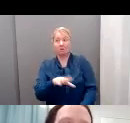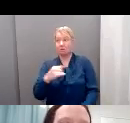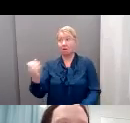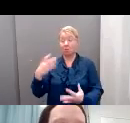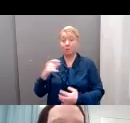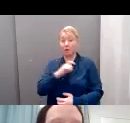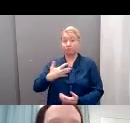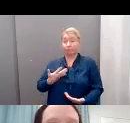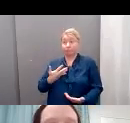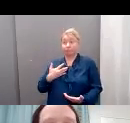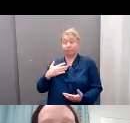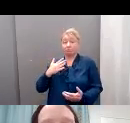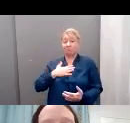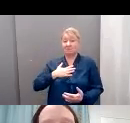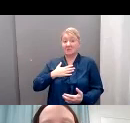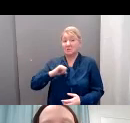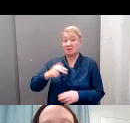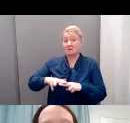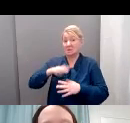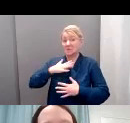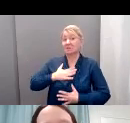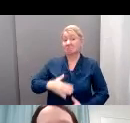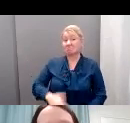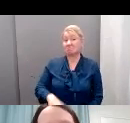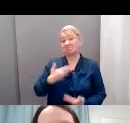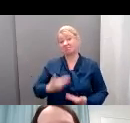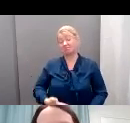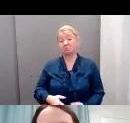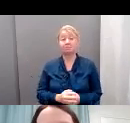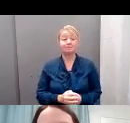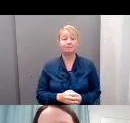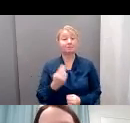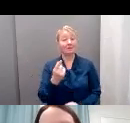sig själva. Ett annat tema är ju föräldraskap.